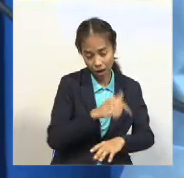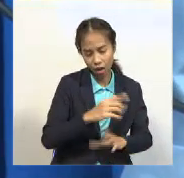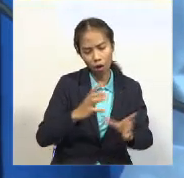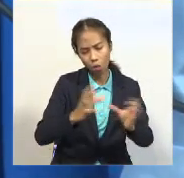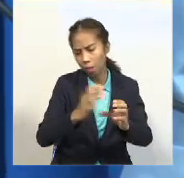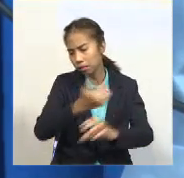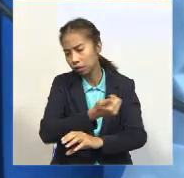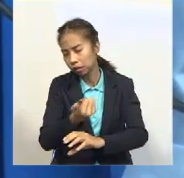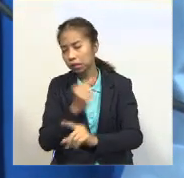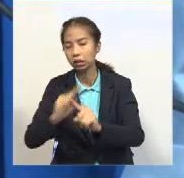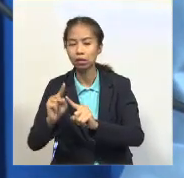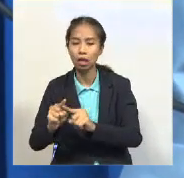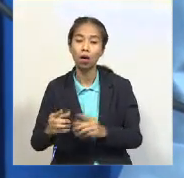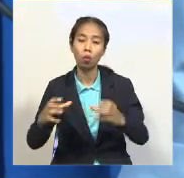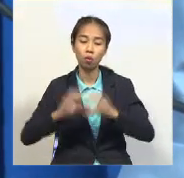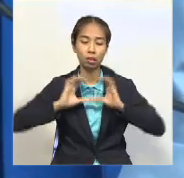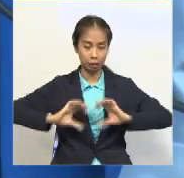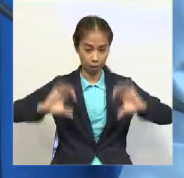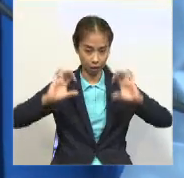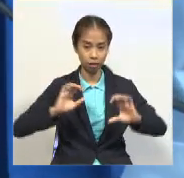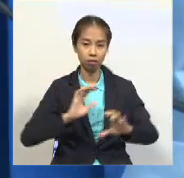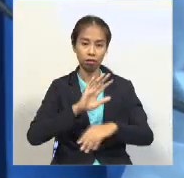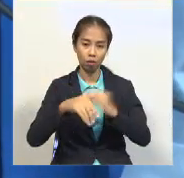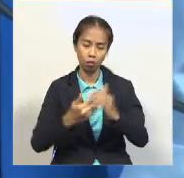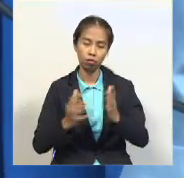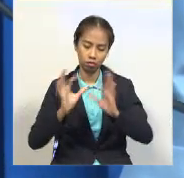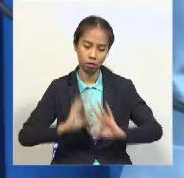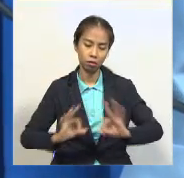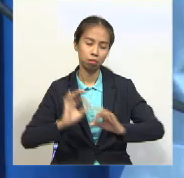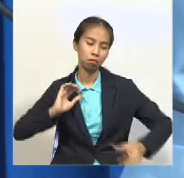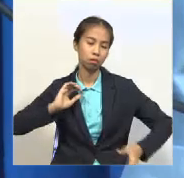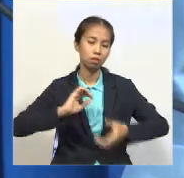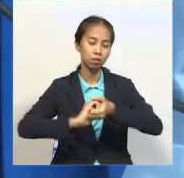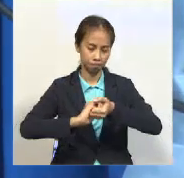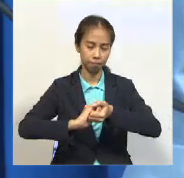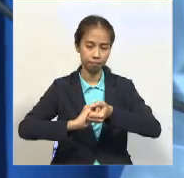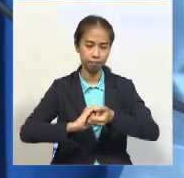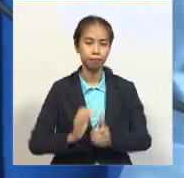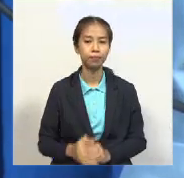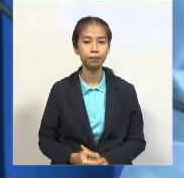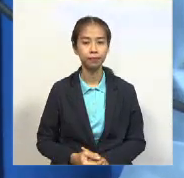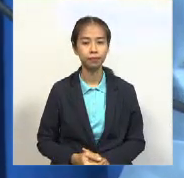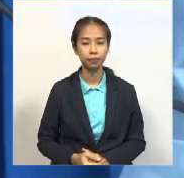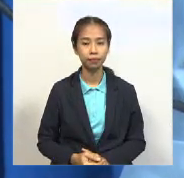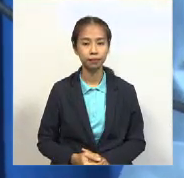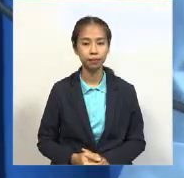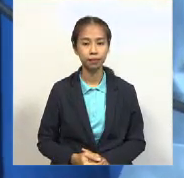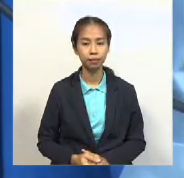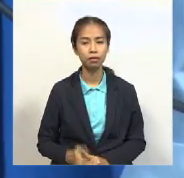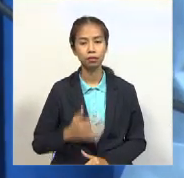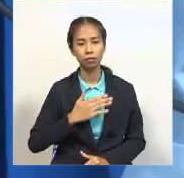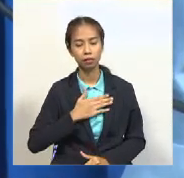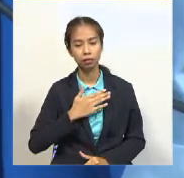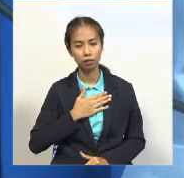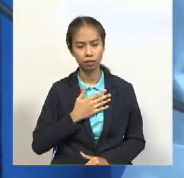ป็นพรรคร่วมรัฐบาลจะต้องมีความร่วมมือร่วมใจกันอย่างดีนะครับเพราะเราก็ไม่ได้ไ